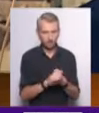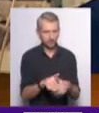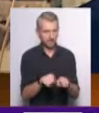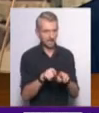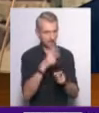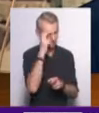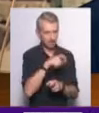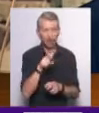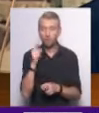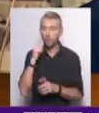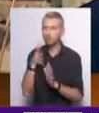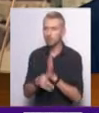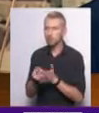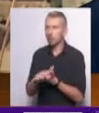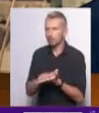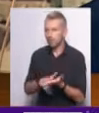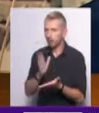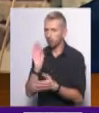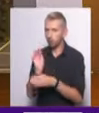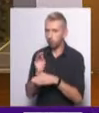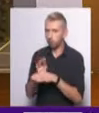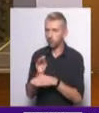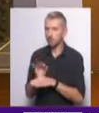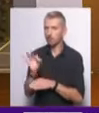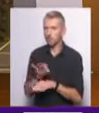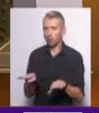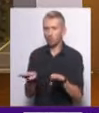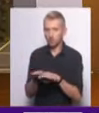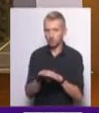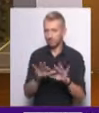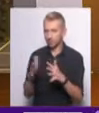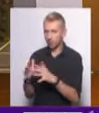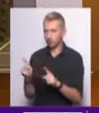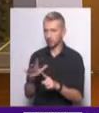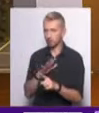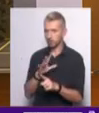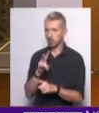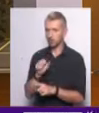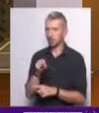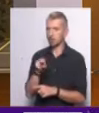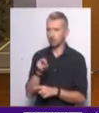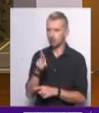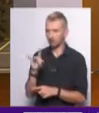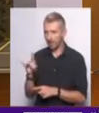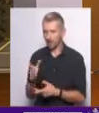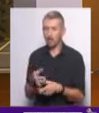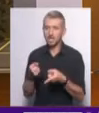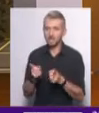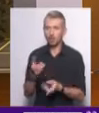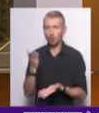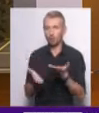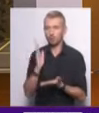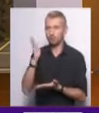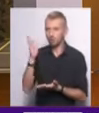ви розумієте, що і надалі будуть закиди з приводу подібних ситуацій, які сталися на Протасовому Яру. Так, дійсно, можливо, в